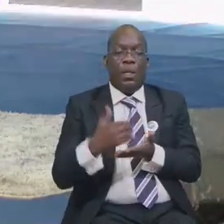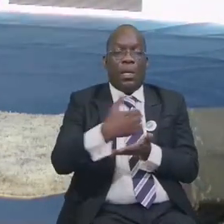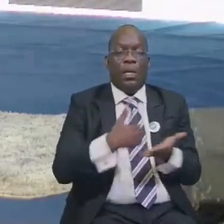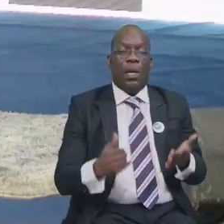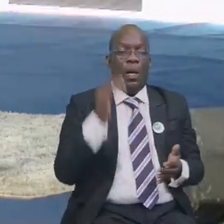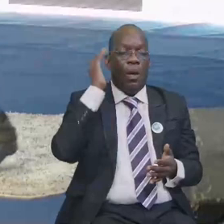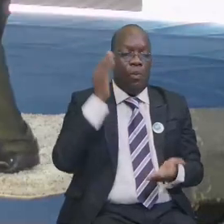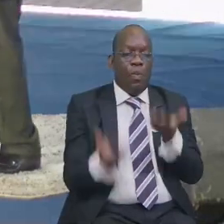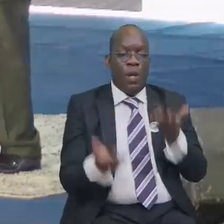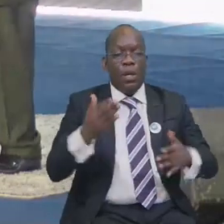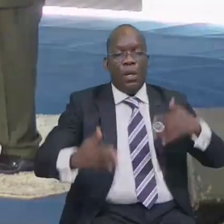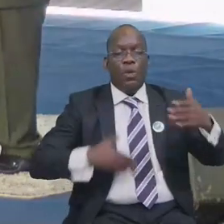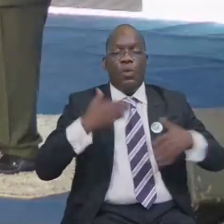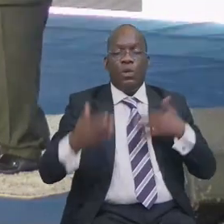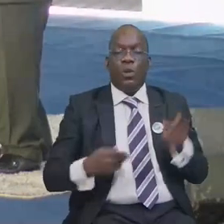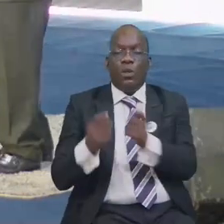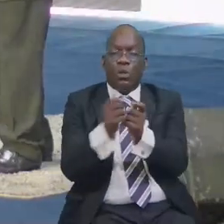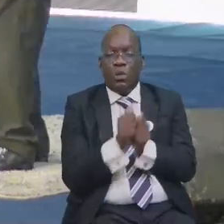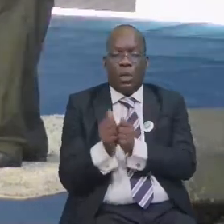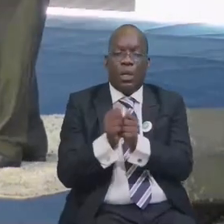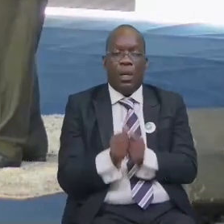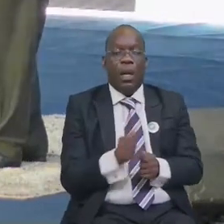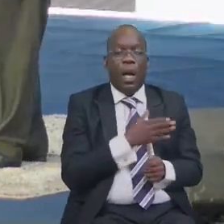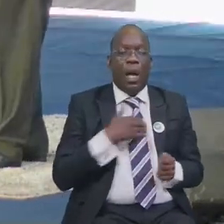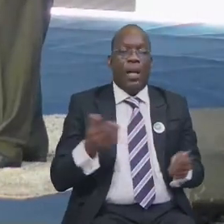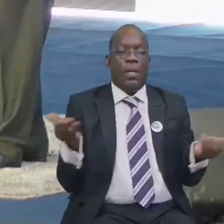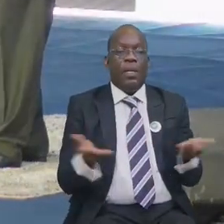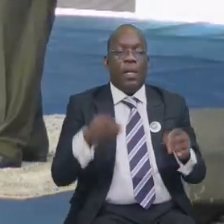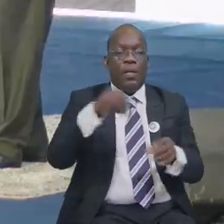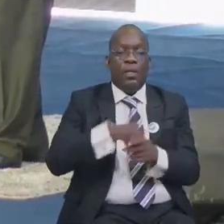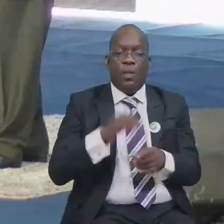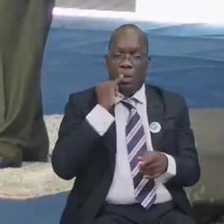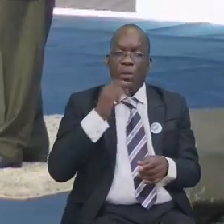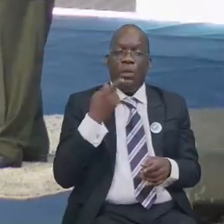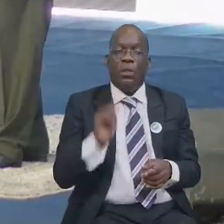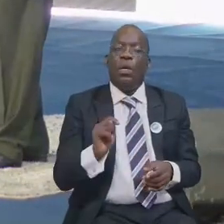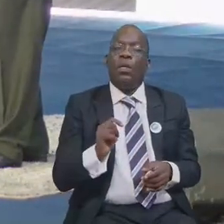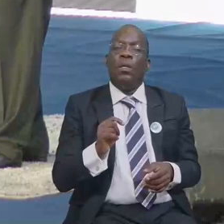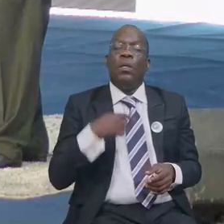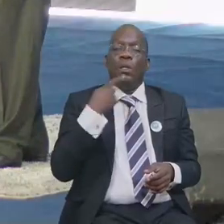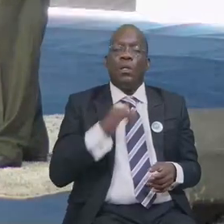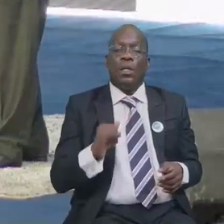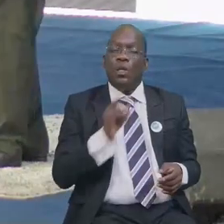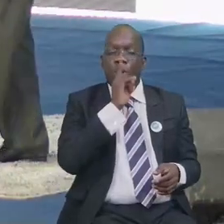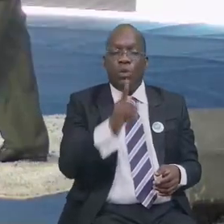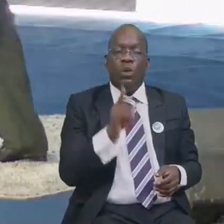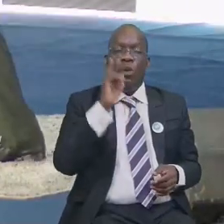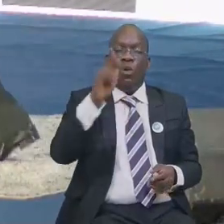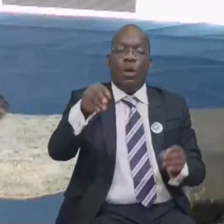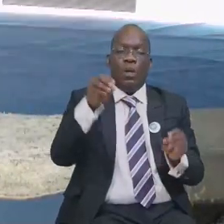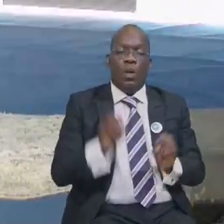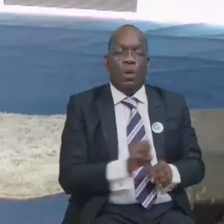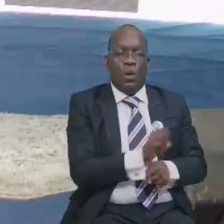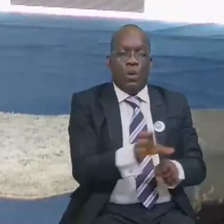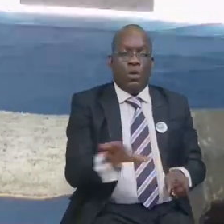37. Verset 37. Car c'est en ceci ce qu'on dit est vrai. Autre est celui qui sème et autre celui